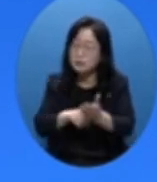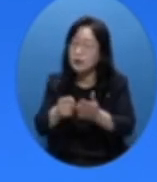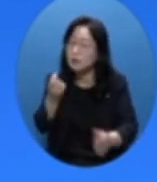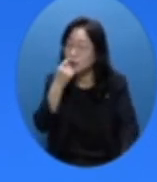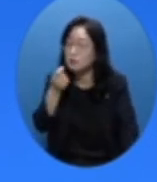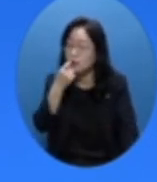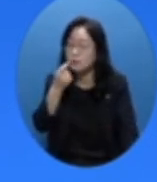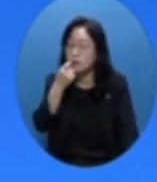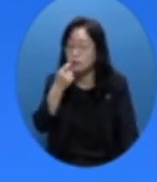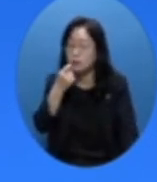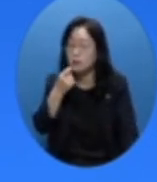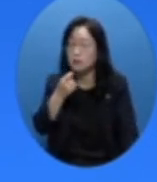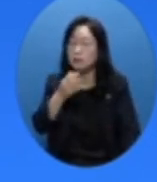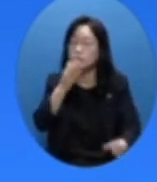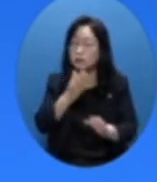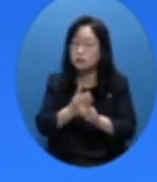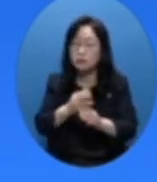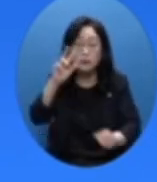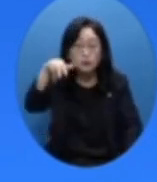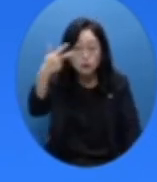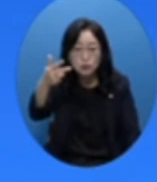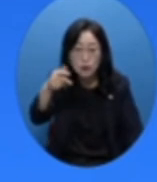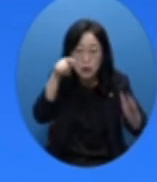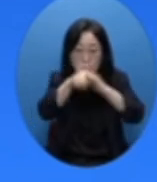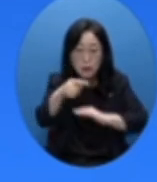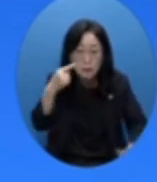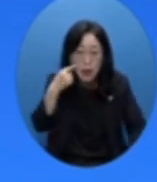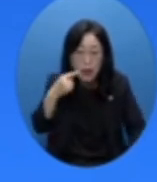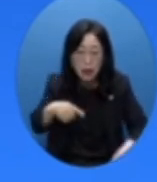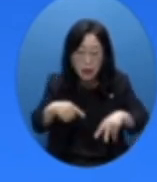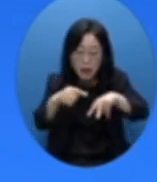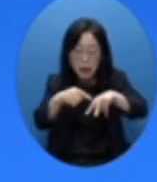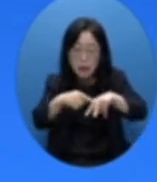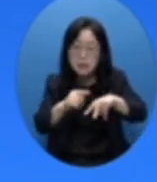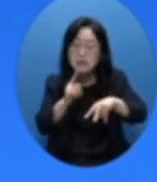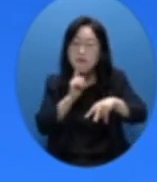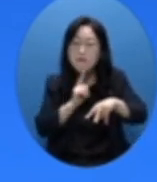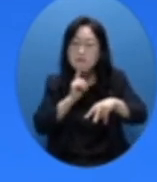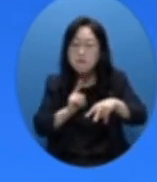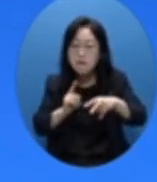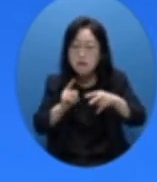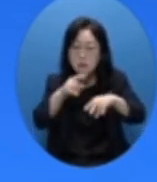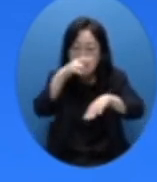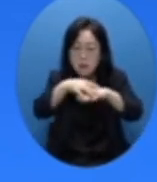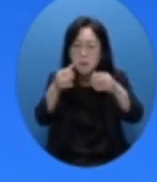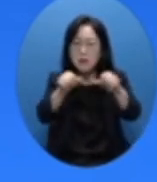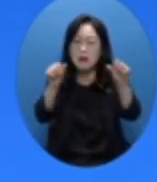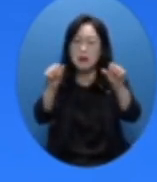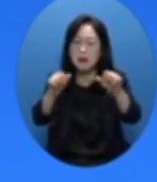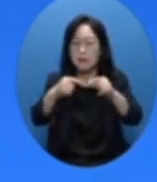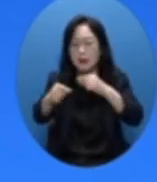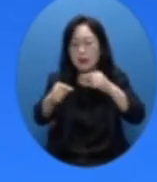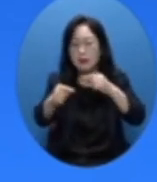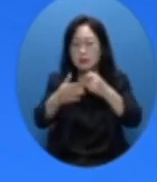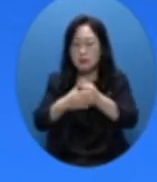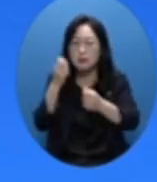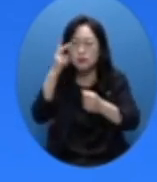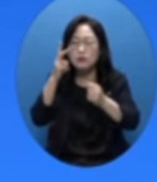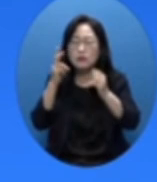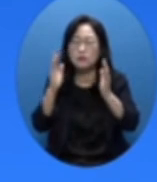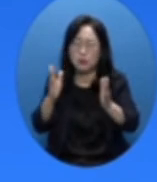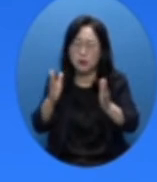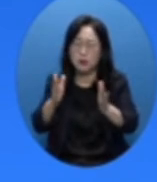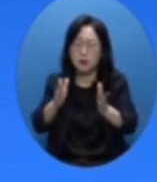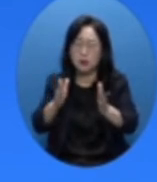있다가 일주일 있다가 보니까 대 태부 가 이게 뼈가 골절이 돼 가지고 두 달 동안 고생 하고 계셔서